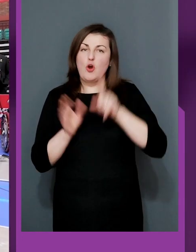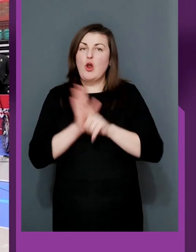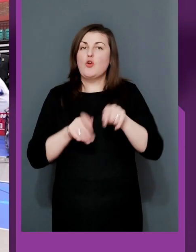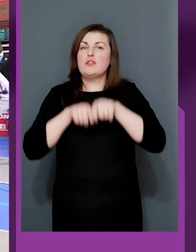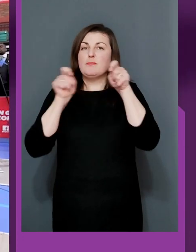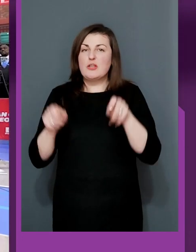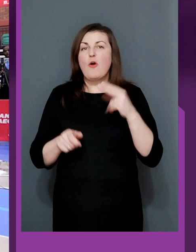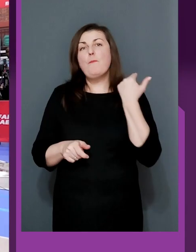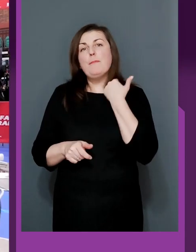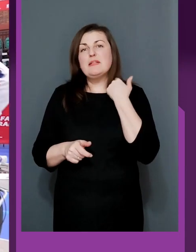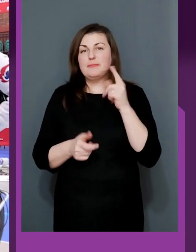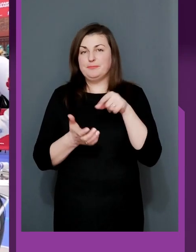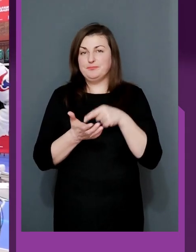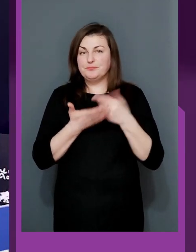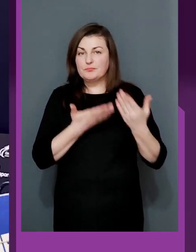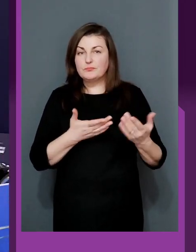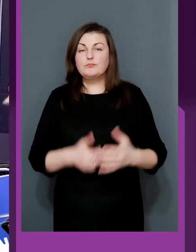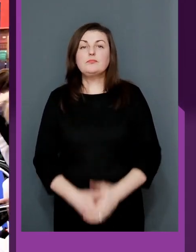розпочала у британському